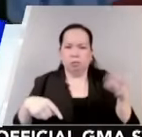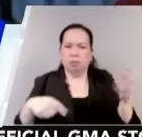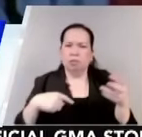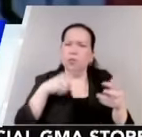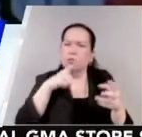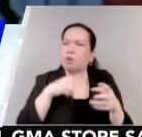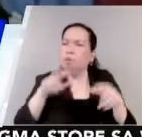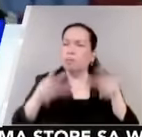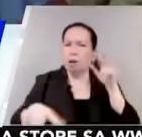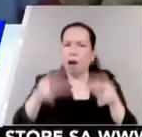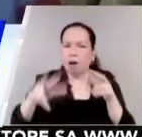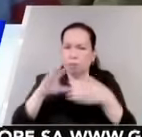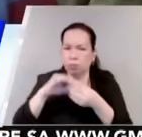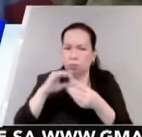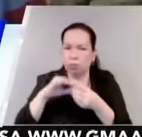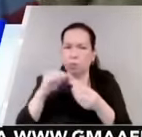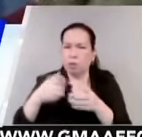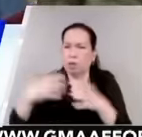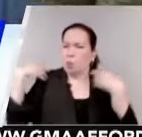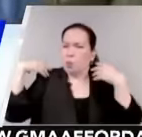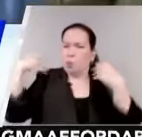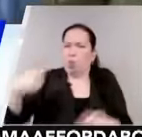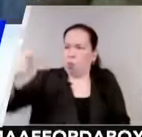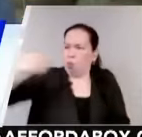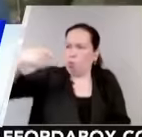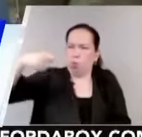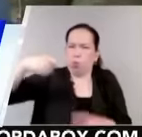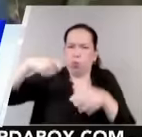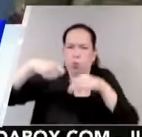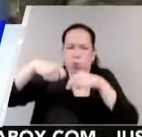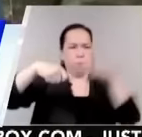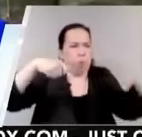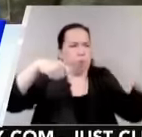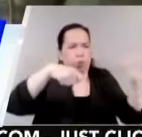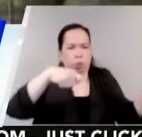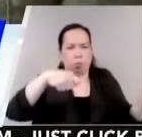lakas ng buga ng tubig. Kanya-kanyang